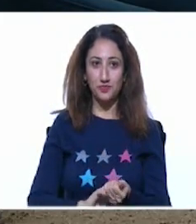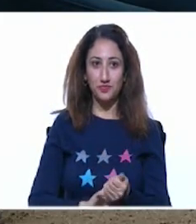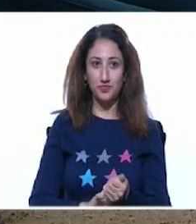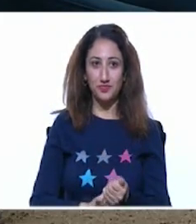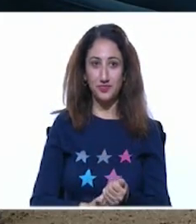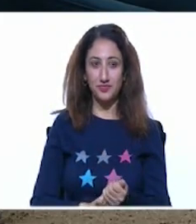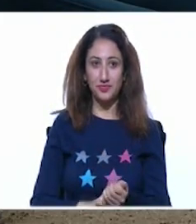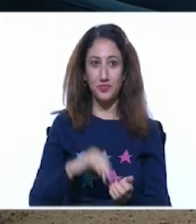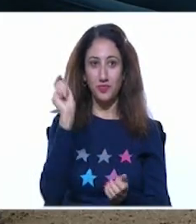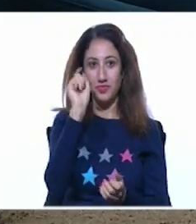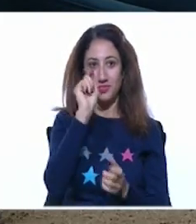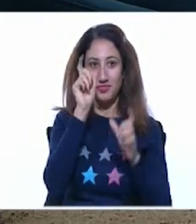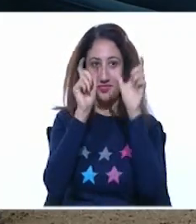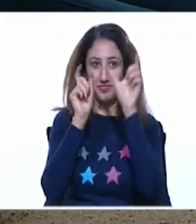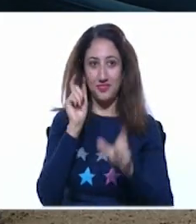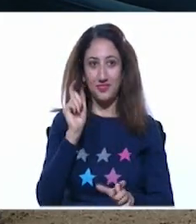شفت.